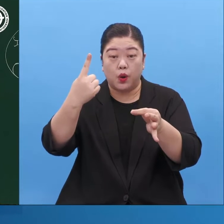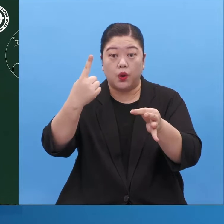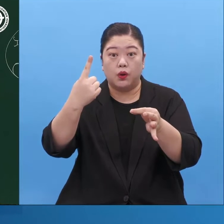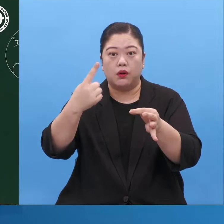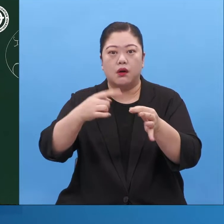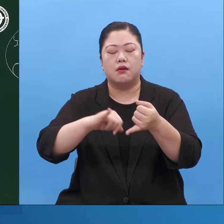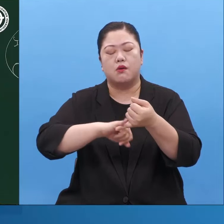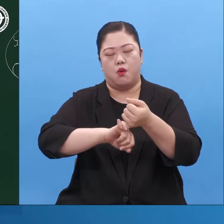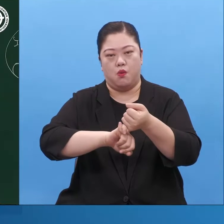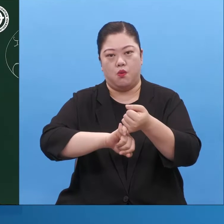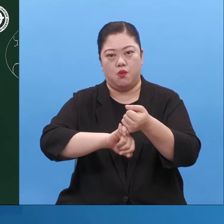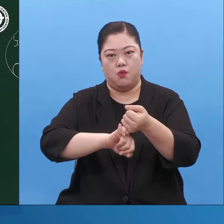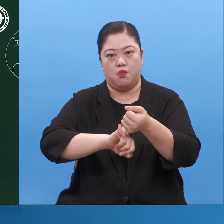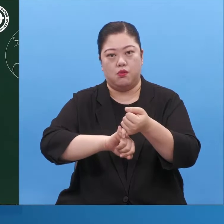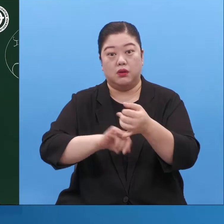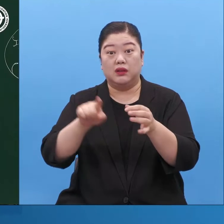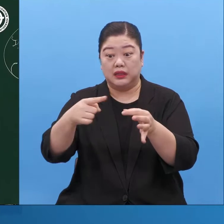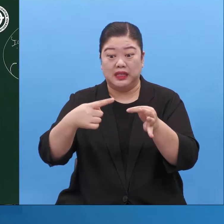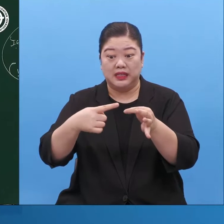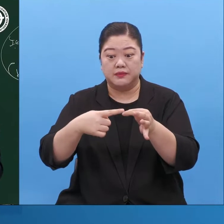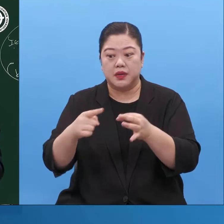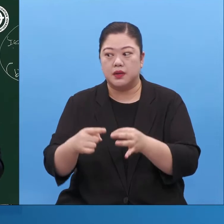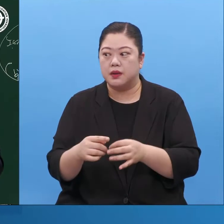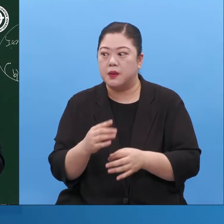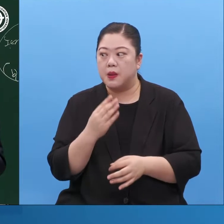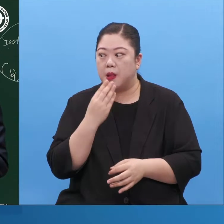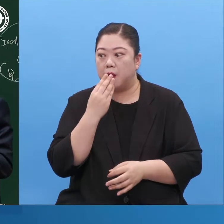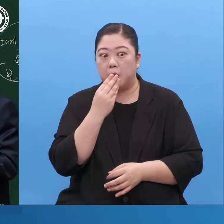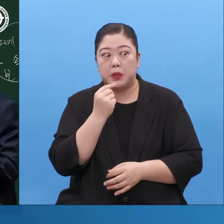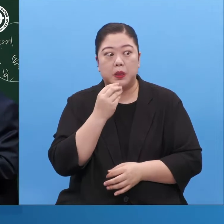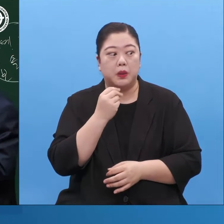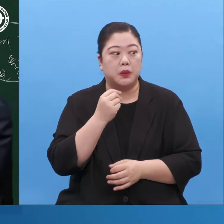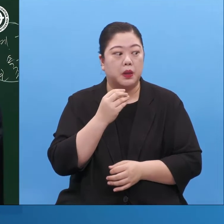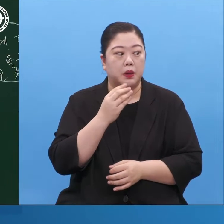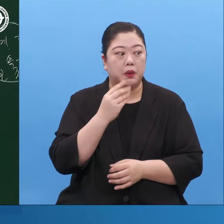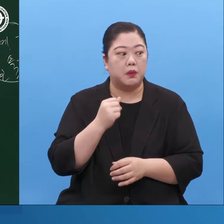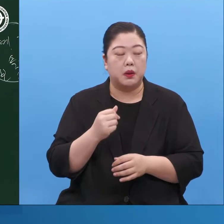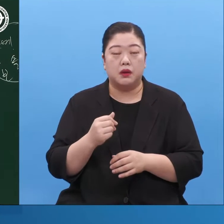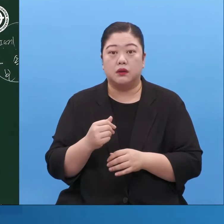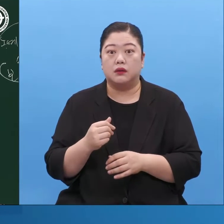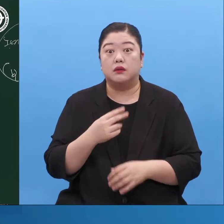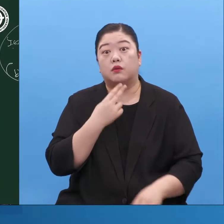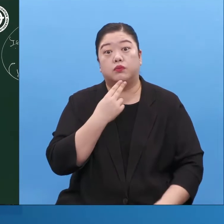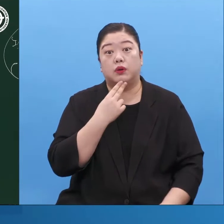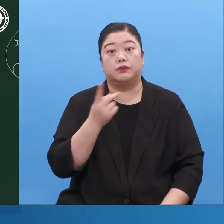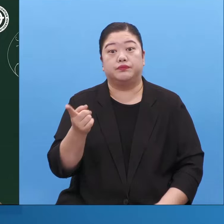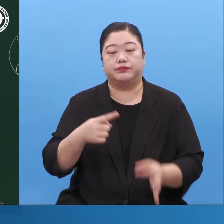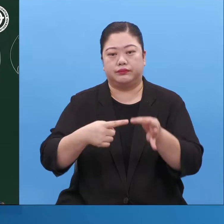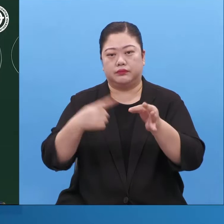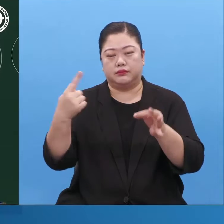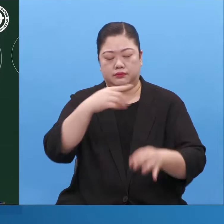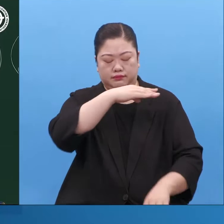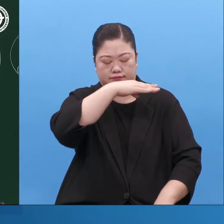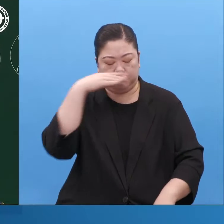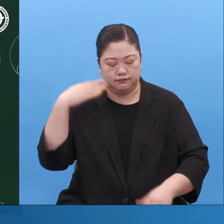절대입니다 그래서 경제 당황했잖아요 그래서 경제 당황했잖아요 그리고 이 사람들은 심지어